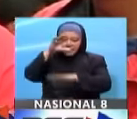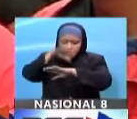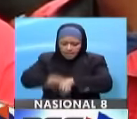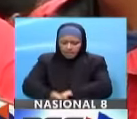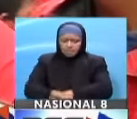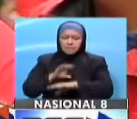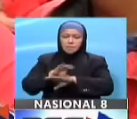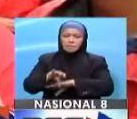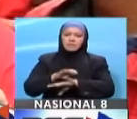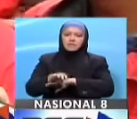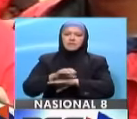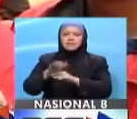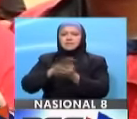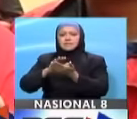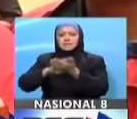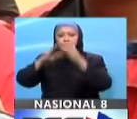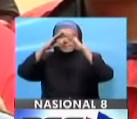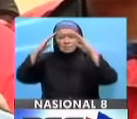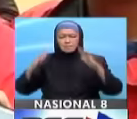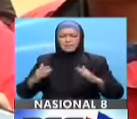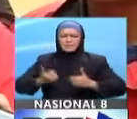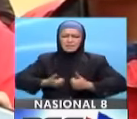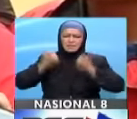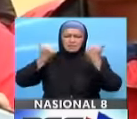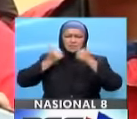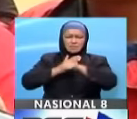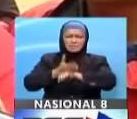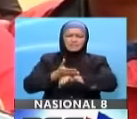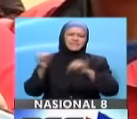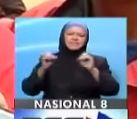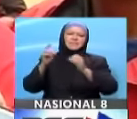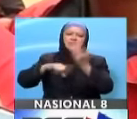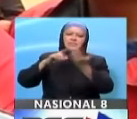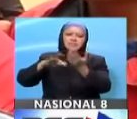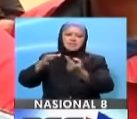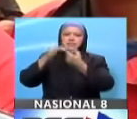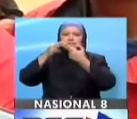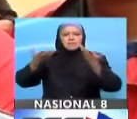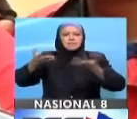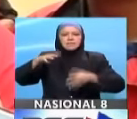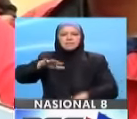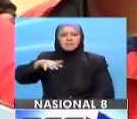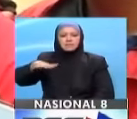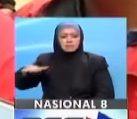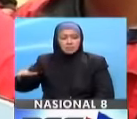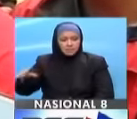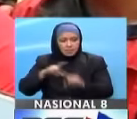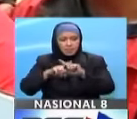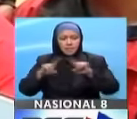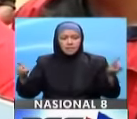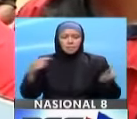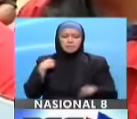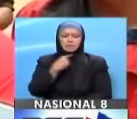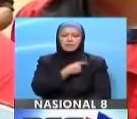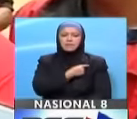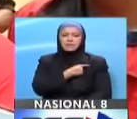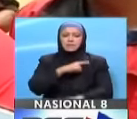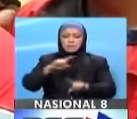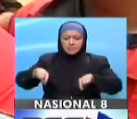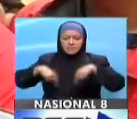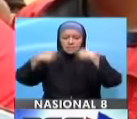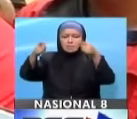raya ala kadar. Tak ada apa yang agak istimewa lah. Tapi walau bagaimanapun kita akan hadir juga lah tempat